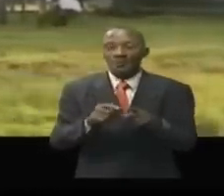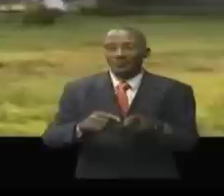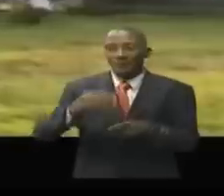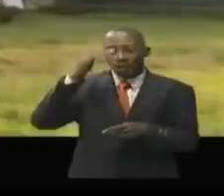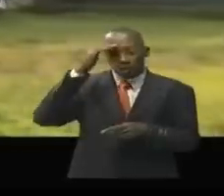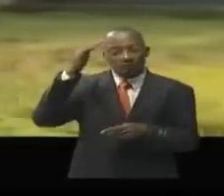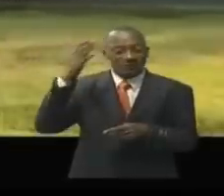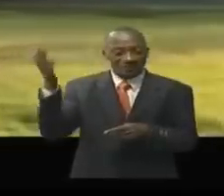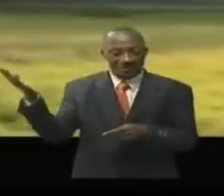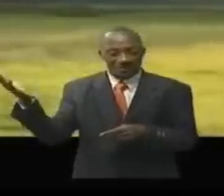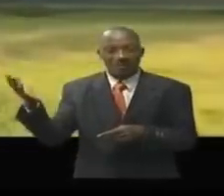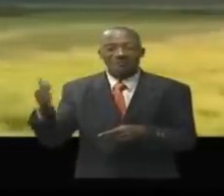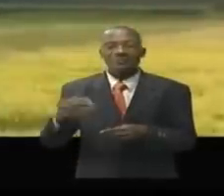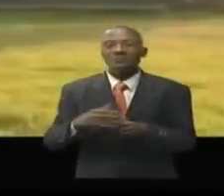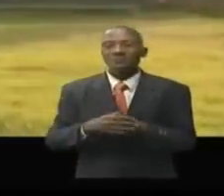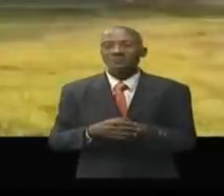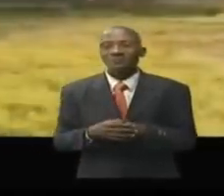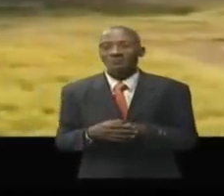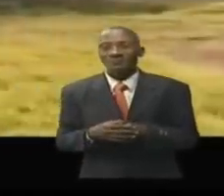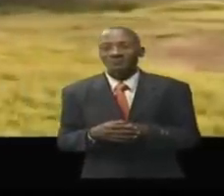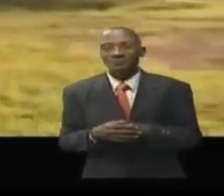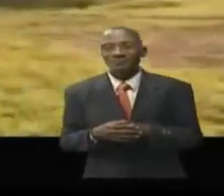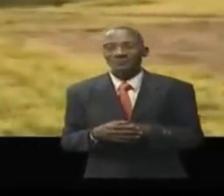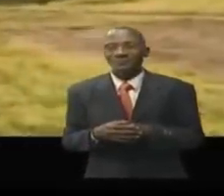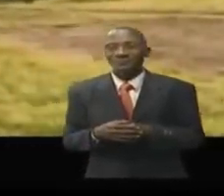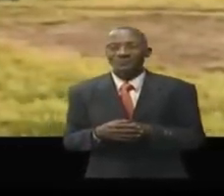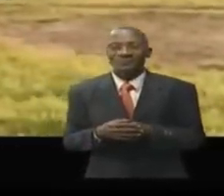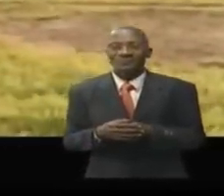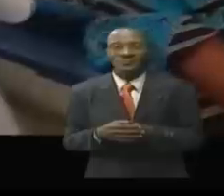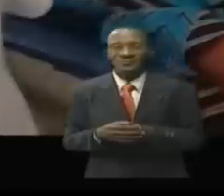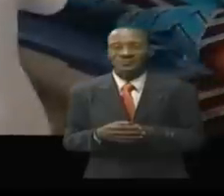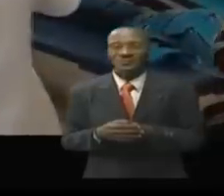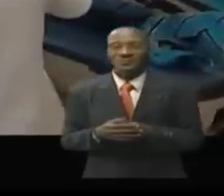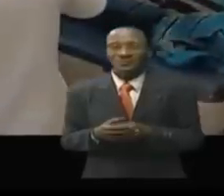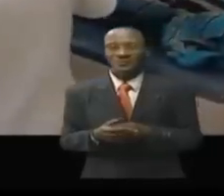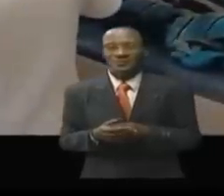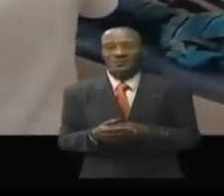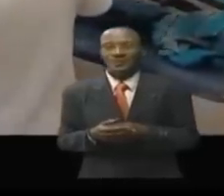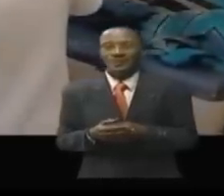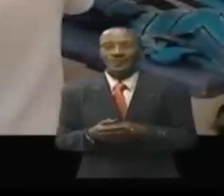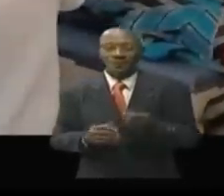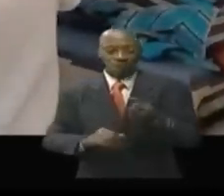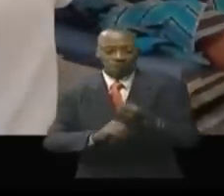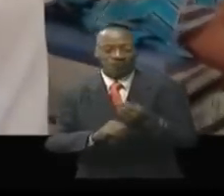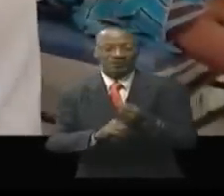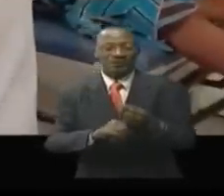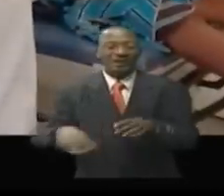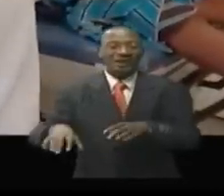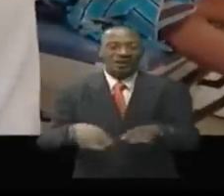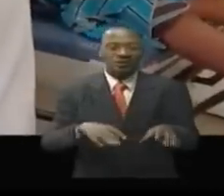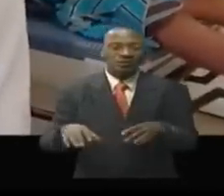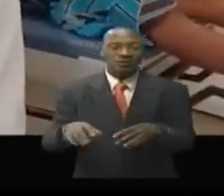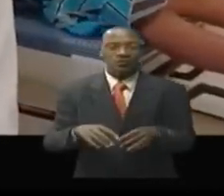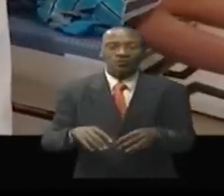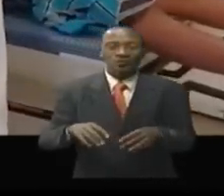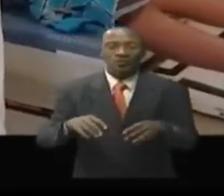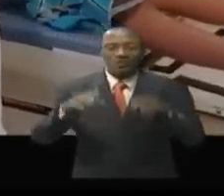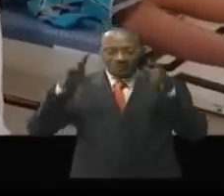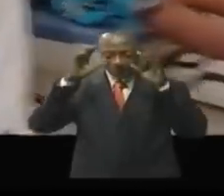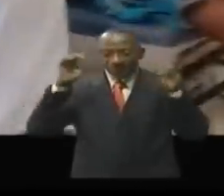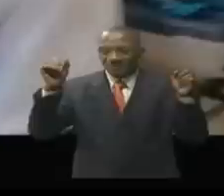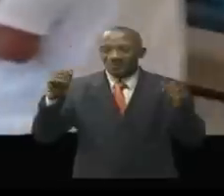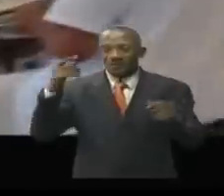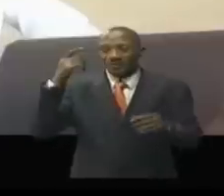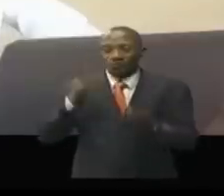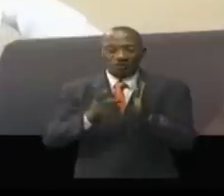de l'amélioration du social prônée par le chef de l'État. Pour soutenir la vision du chef de l'État sur le développement à la